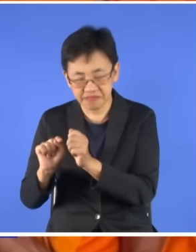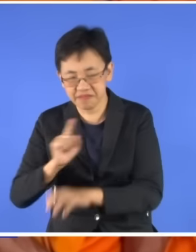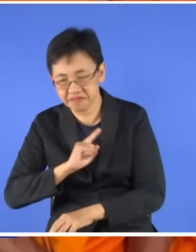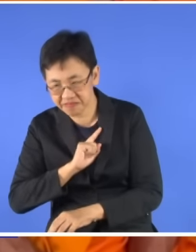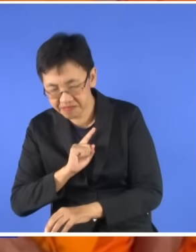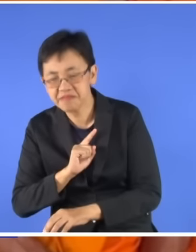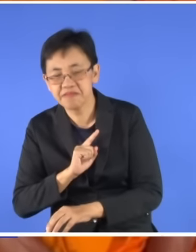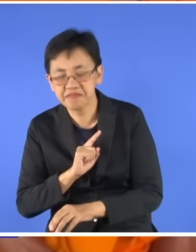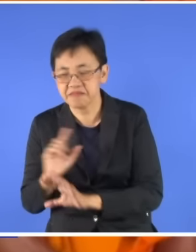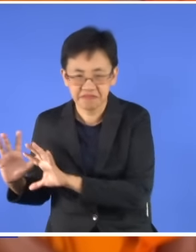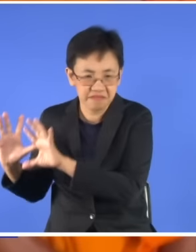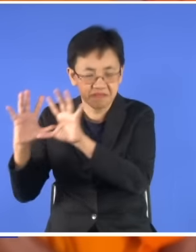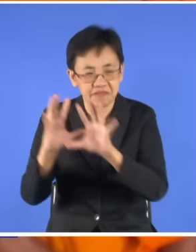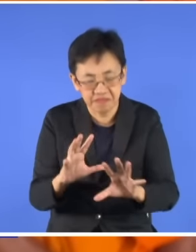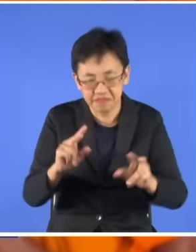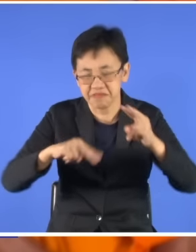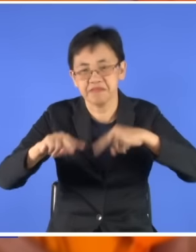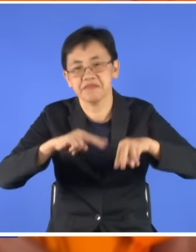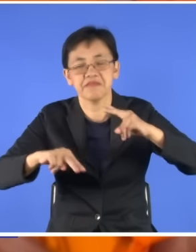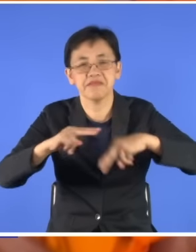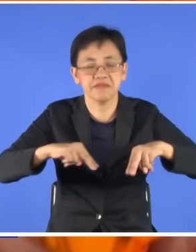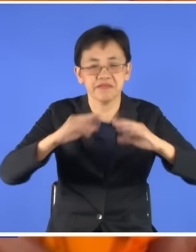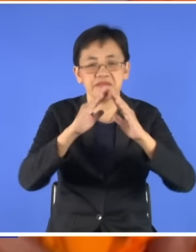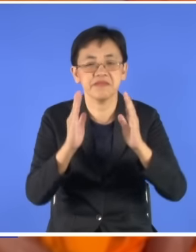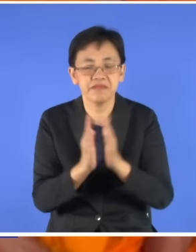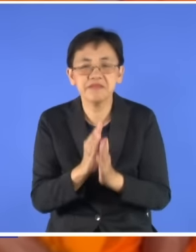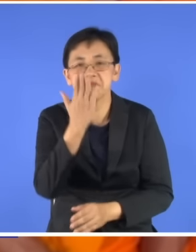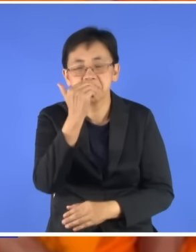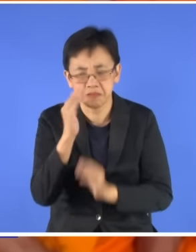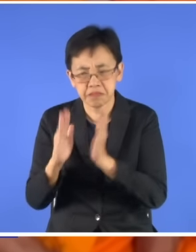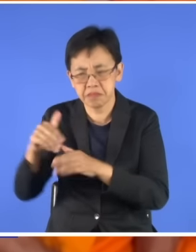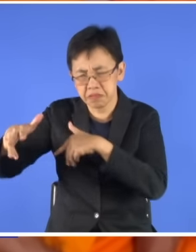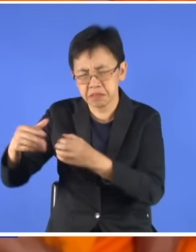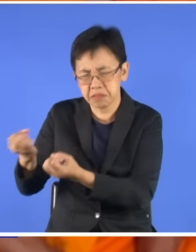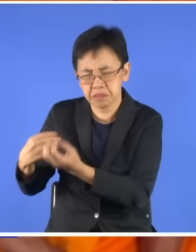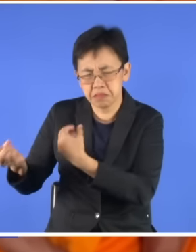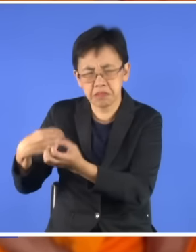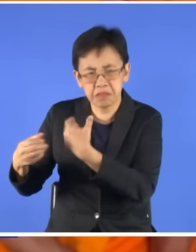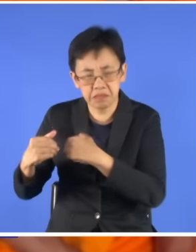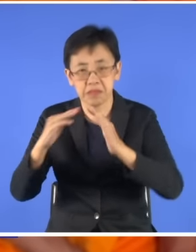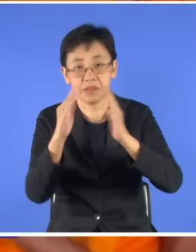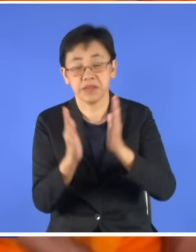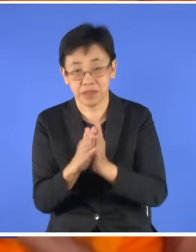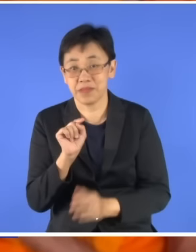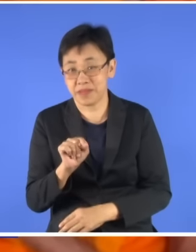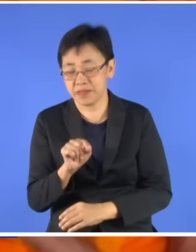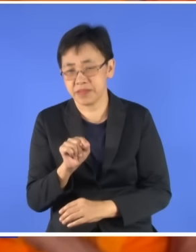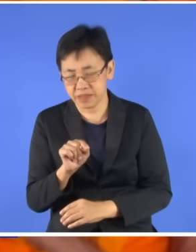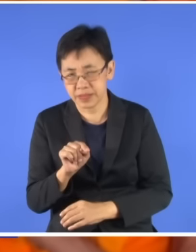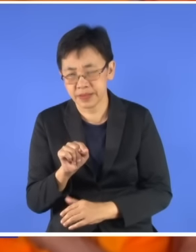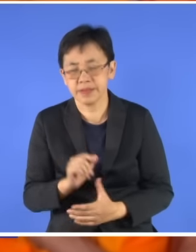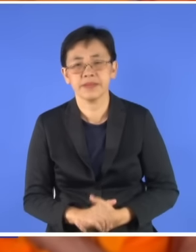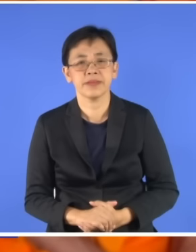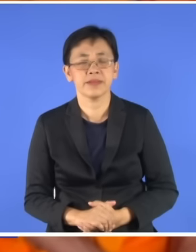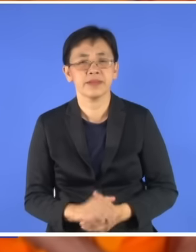นะสนที่กำลังกันนะฮะลงพื้นที่เนื่องจากรับแจ้งจากชาวบ้านบอกว่าที่วัดหนองสิมใหญ่ตำบลหนองสิม